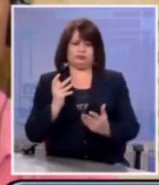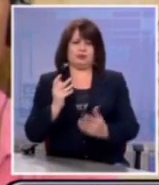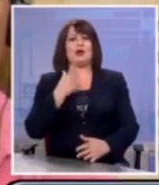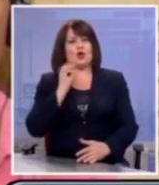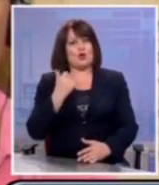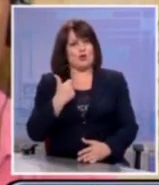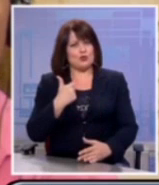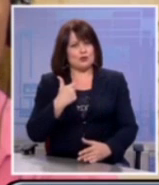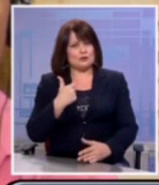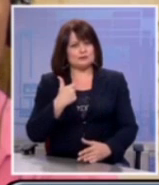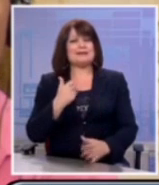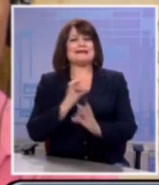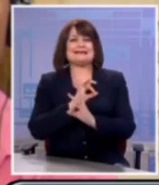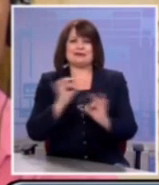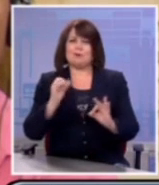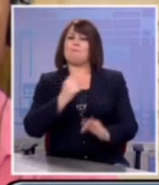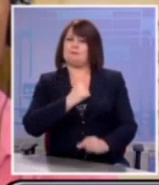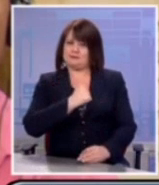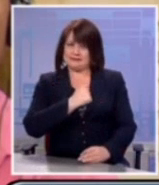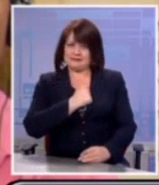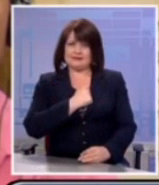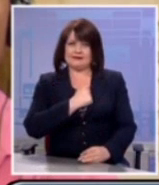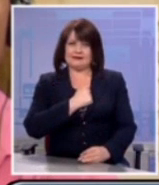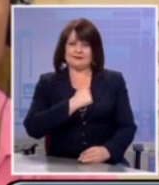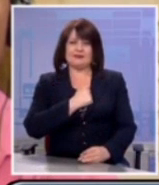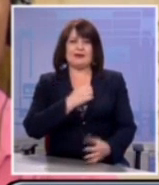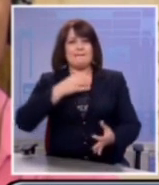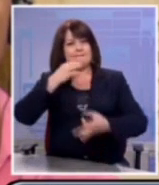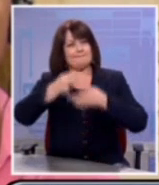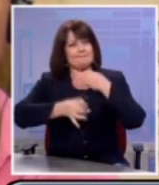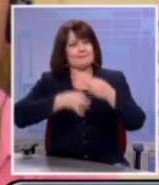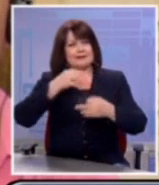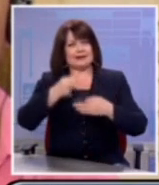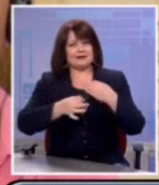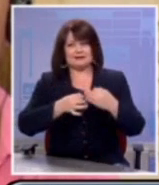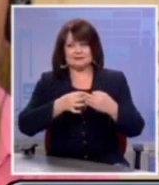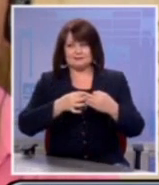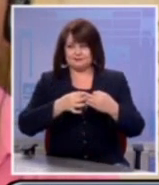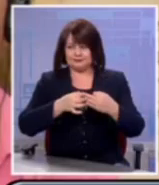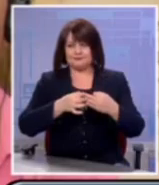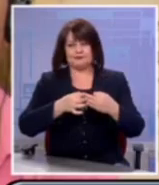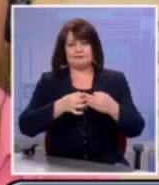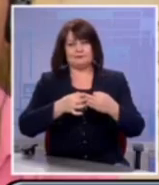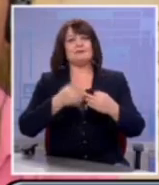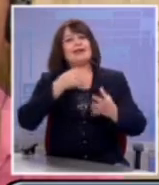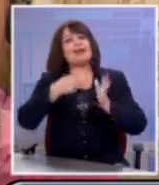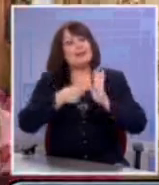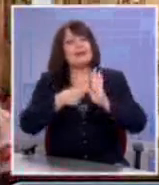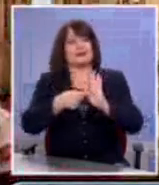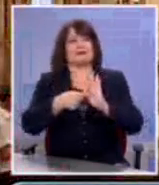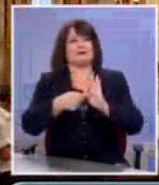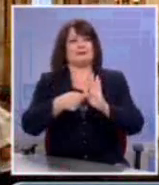είμαστε απόλυτα σίγουροι ότι τα επιχειρήματα τα οποία προβάλαμε